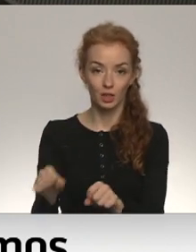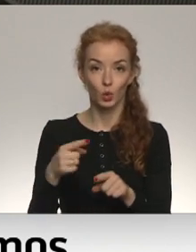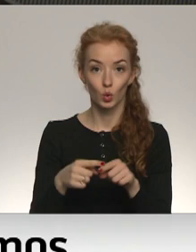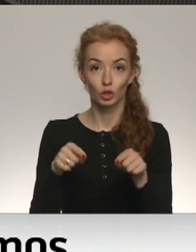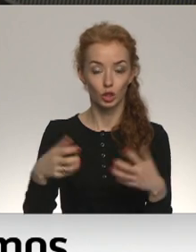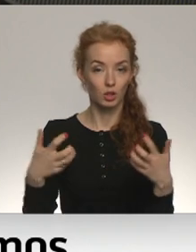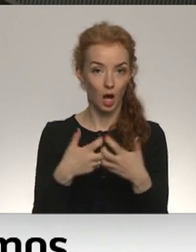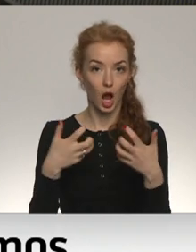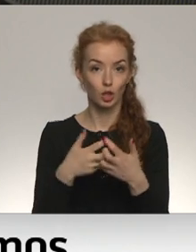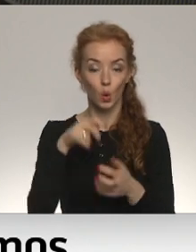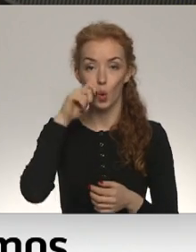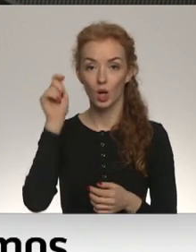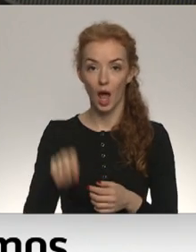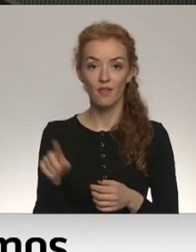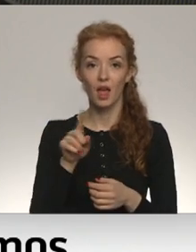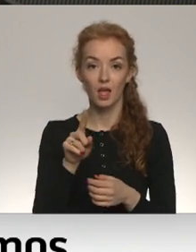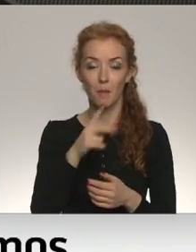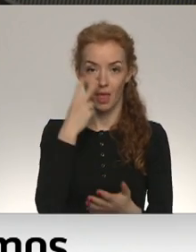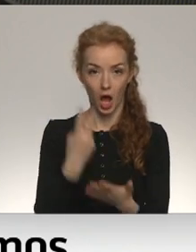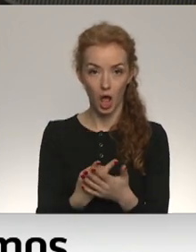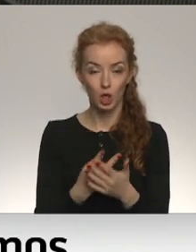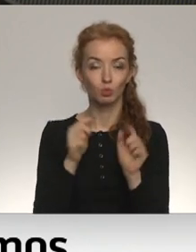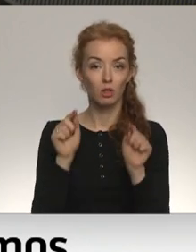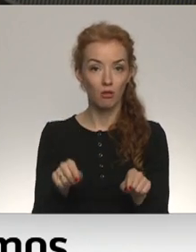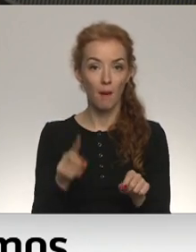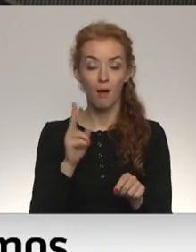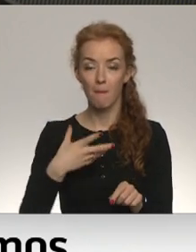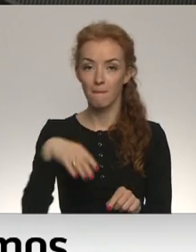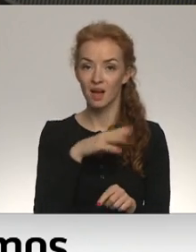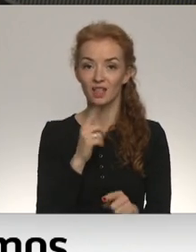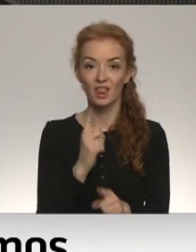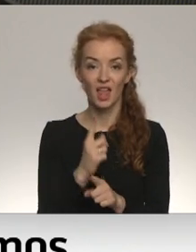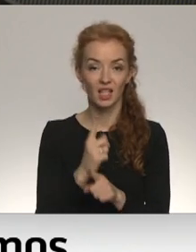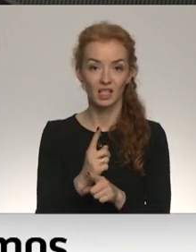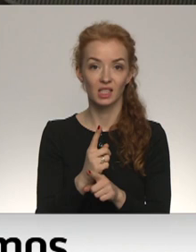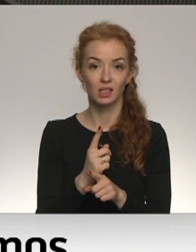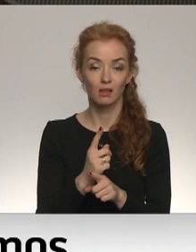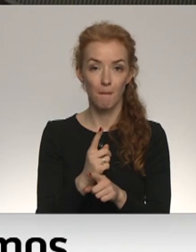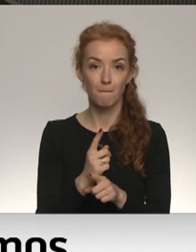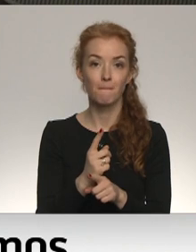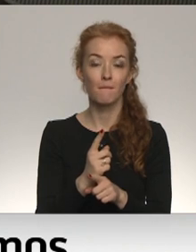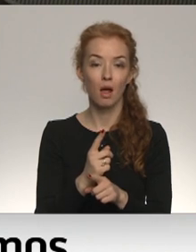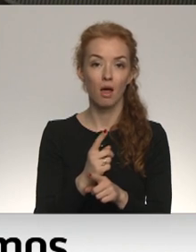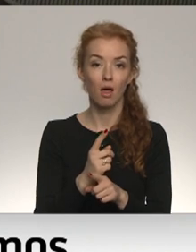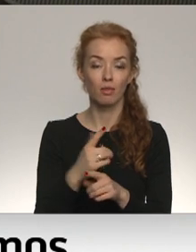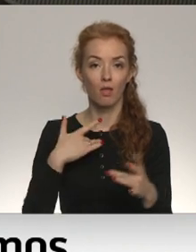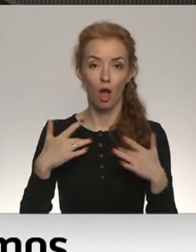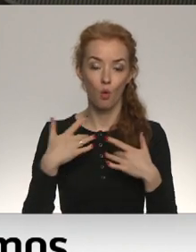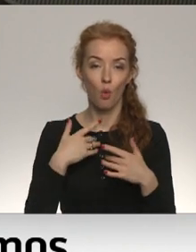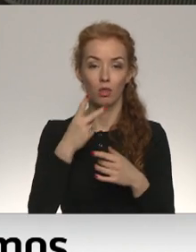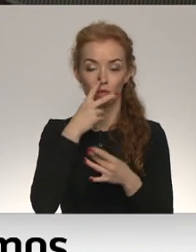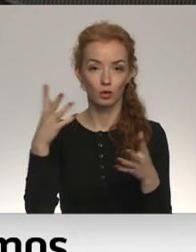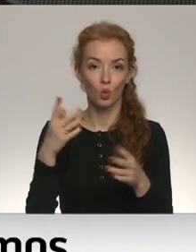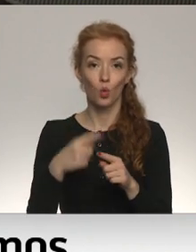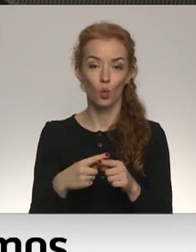karš Ukrainā ir spilgts pierādījums tam, ka mēs nedrīkstam gulēt uz lauriem, un kā latviešu